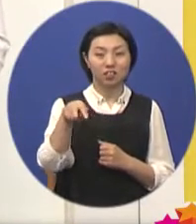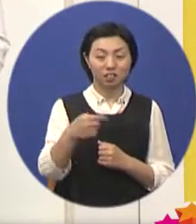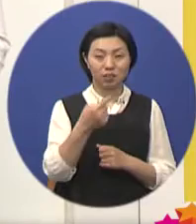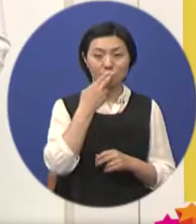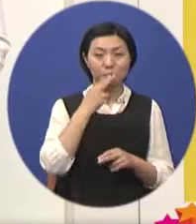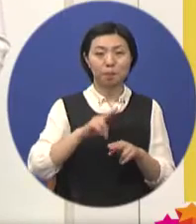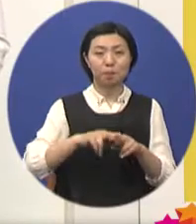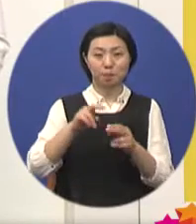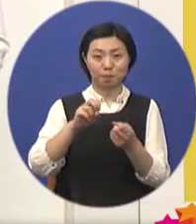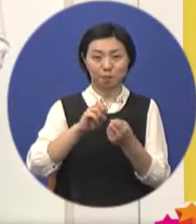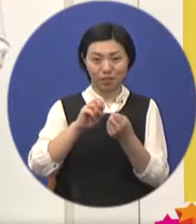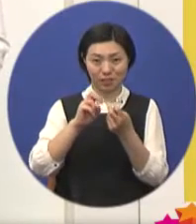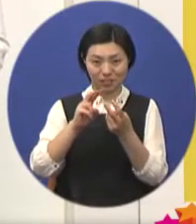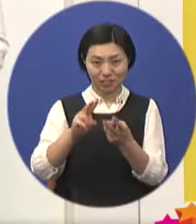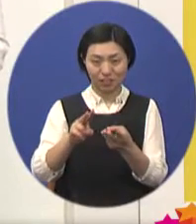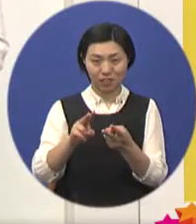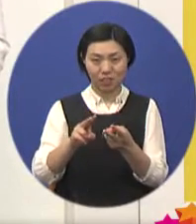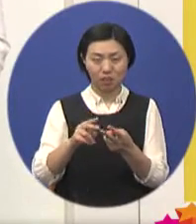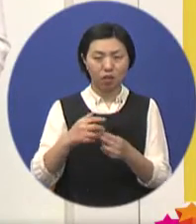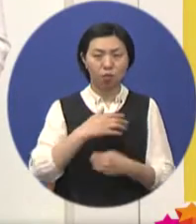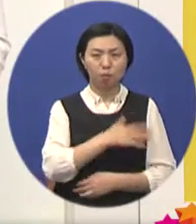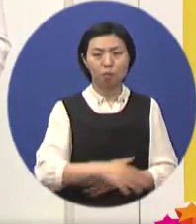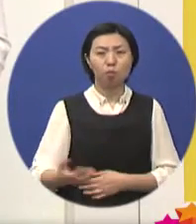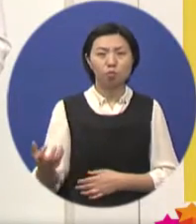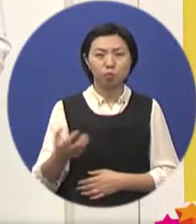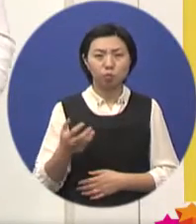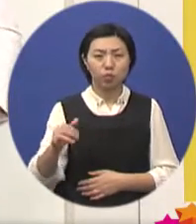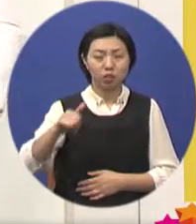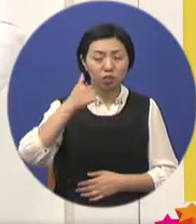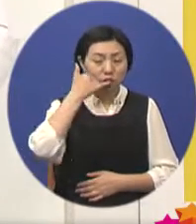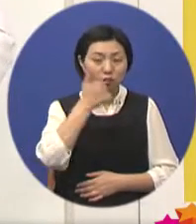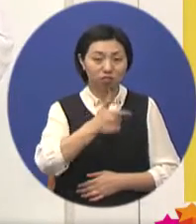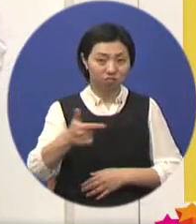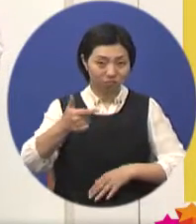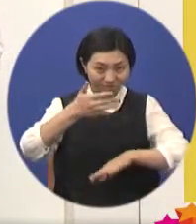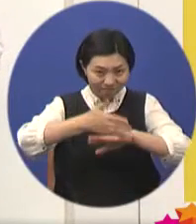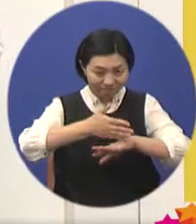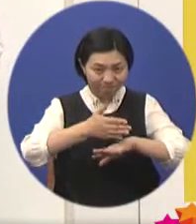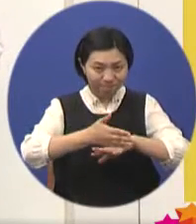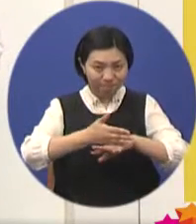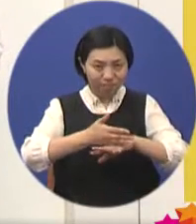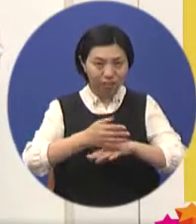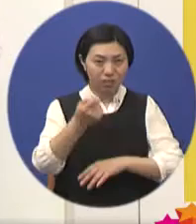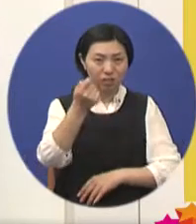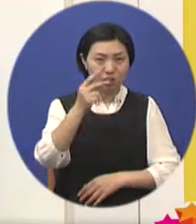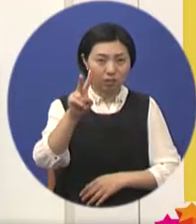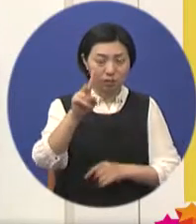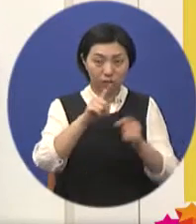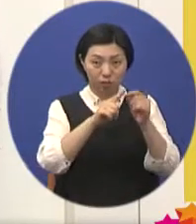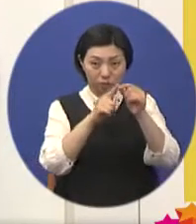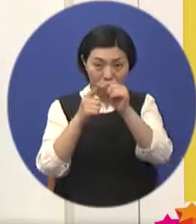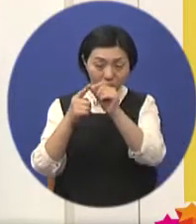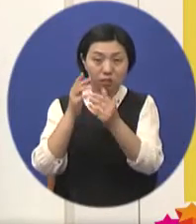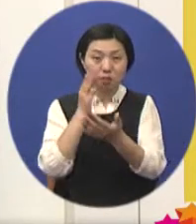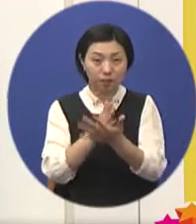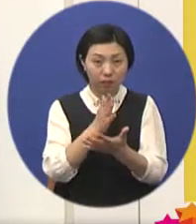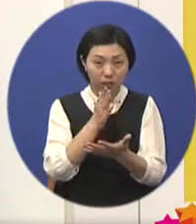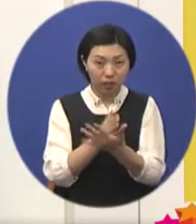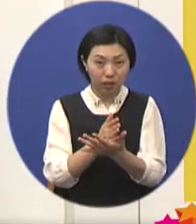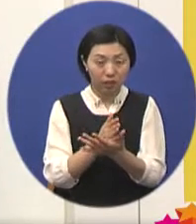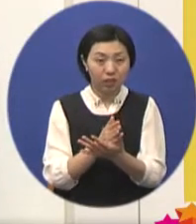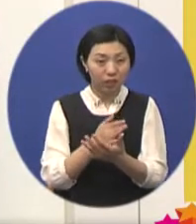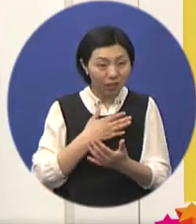몸도 불편하신데 연락 주셔서 감사드리고요. 노래 잘 불러보세요. 네. 네. 텔레비 그 따라하지 마세요. 저 자막 보지